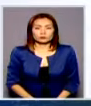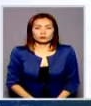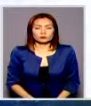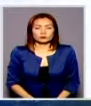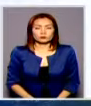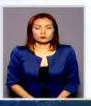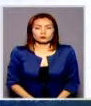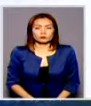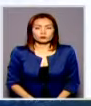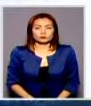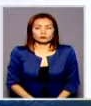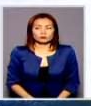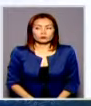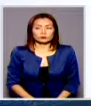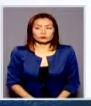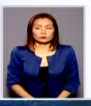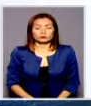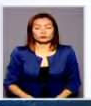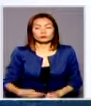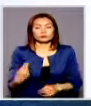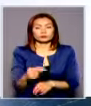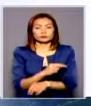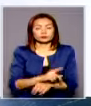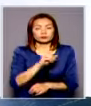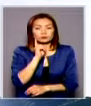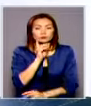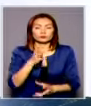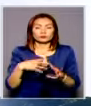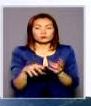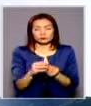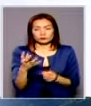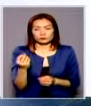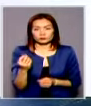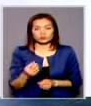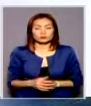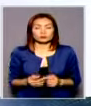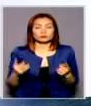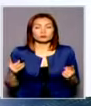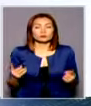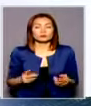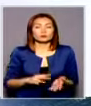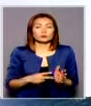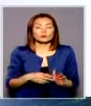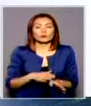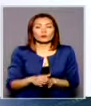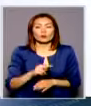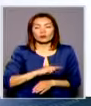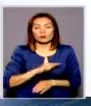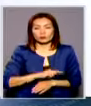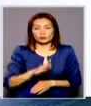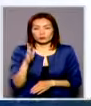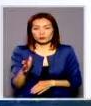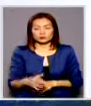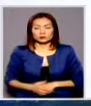Мен білім алған, тәрбие алған студенттердің кейін жаңағы үлкен жұмыс орындарында жұмыс